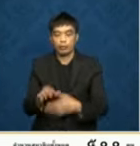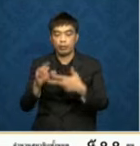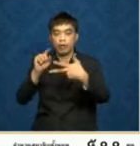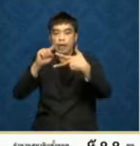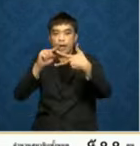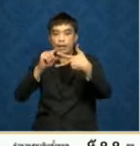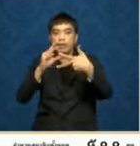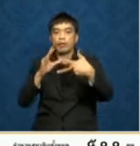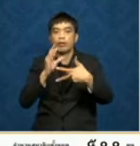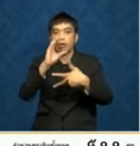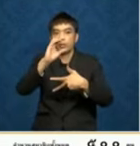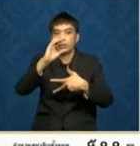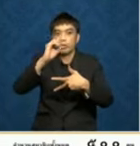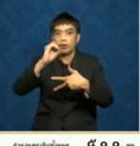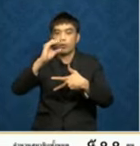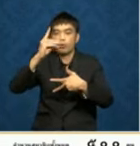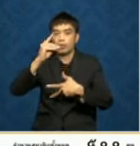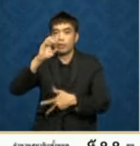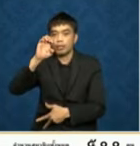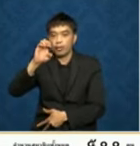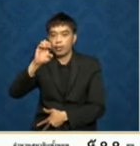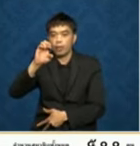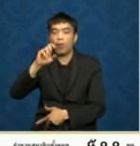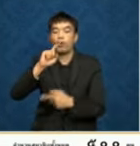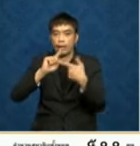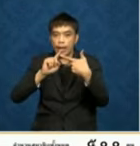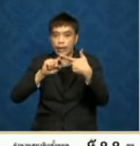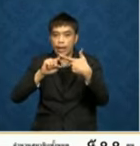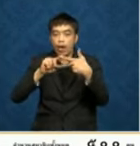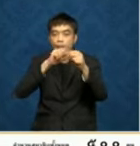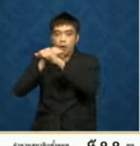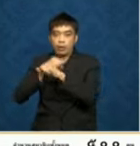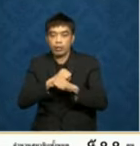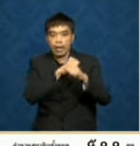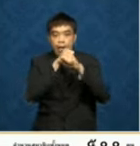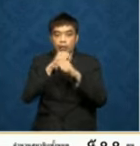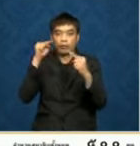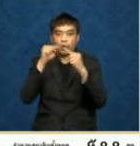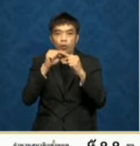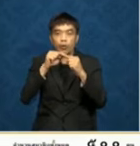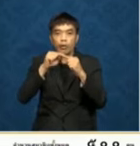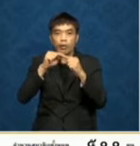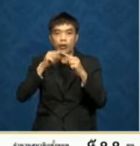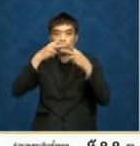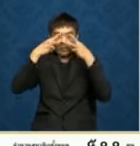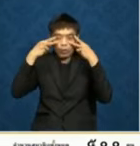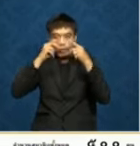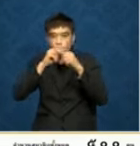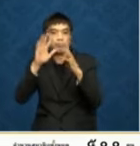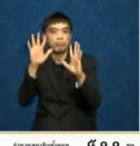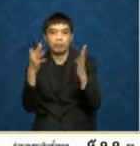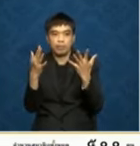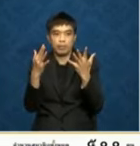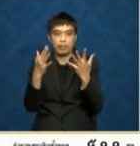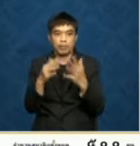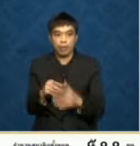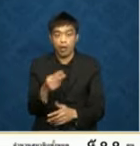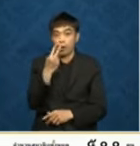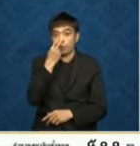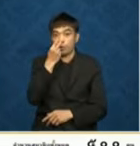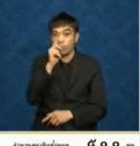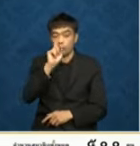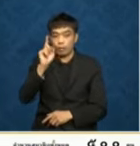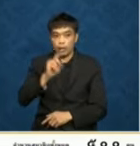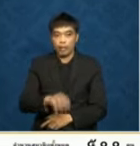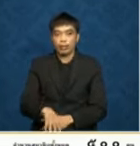ารลคามปลอภัยของ Softwareบินกไปี่ Estonia อกรอบครับเขามีระบบเลอกตงออนไน์ครับ ทเรีวว i-voting ซึ่ปช